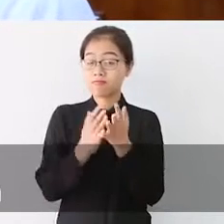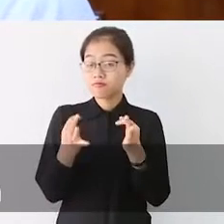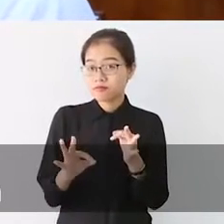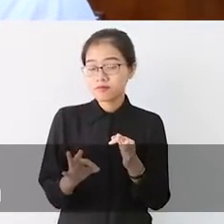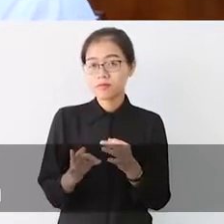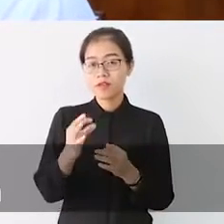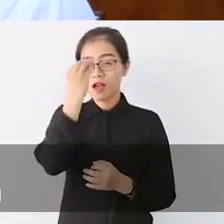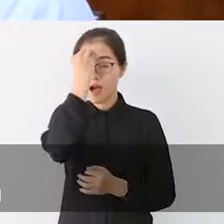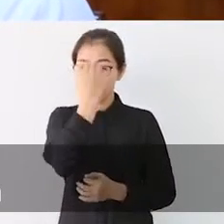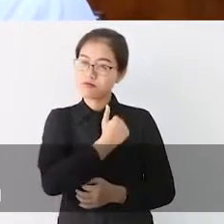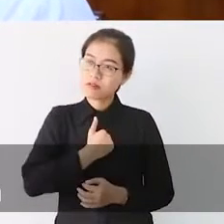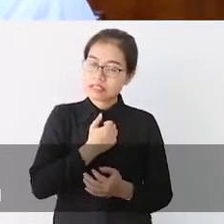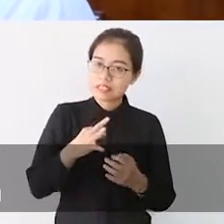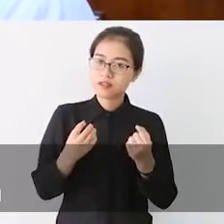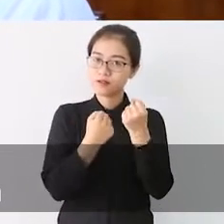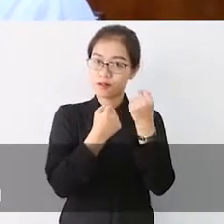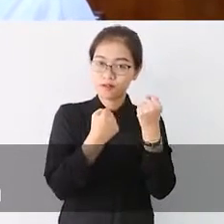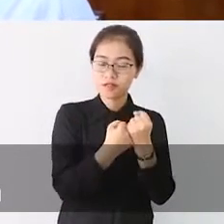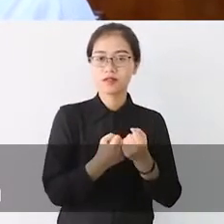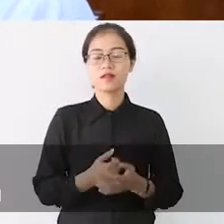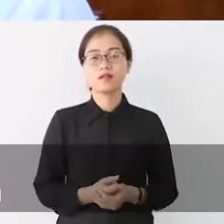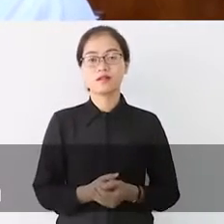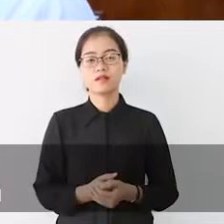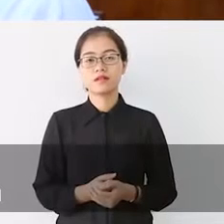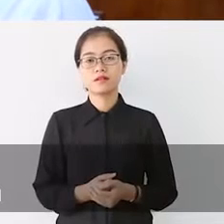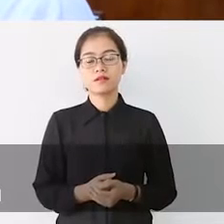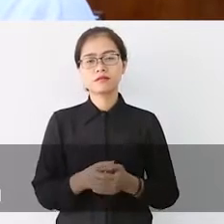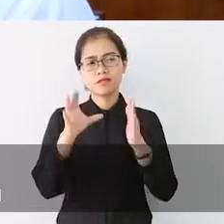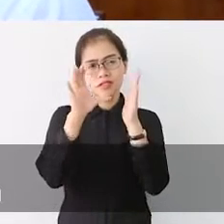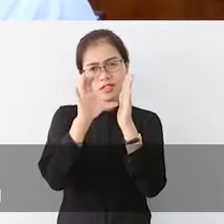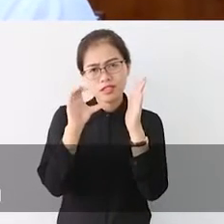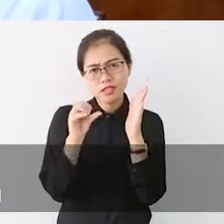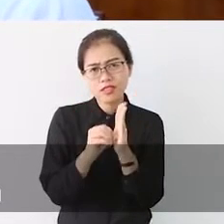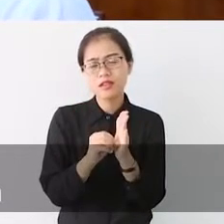về những cái khó khăn trong cái việc học tập, tư vấn cho các bạn về